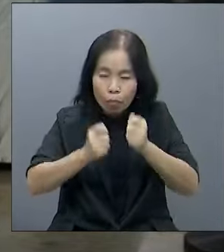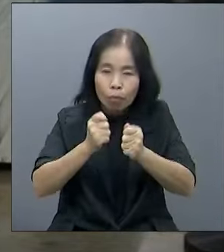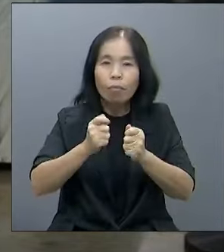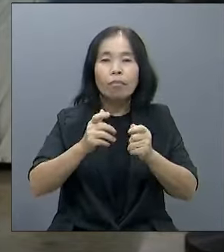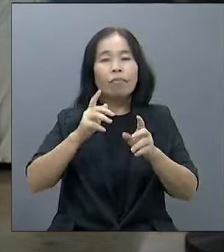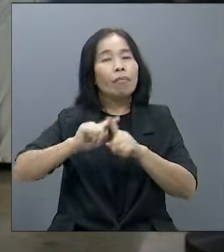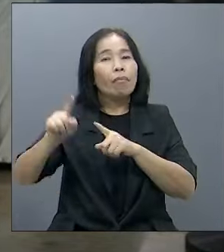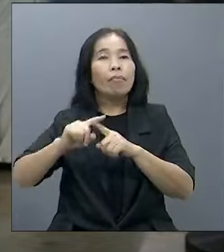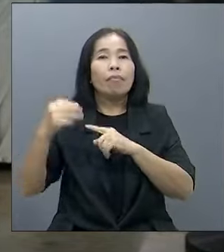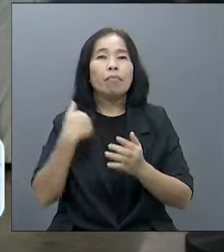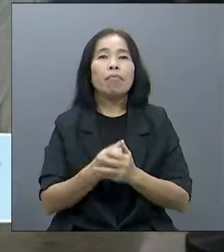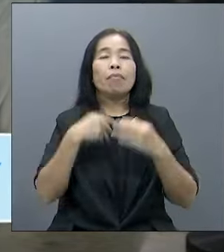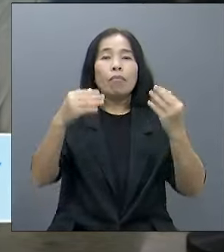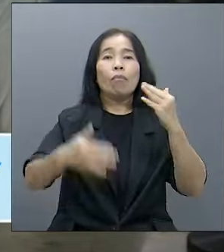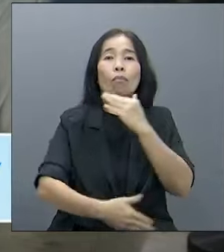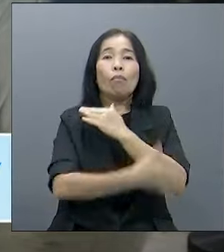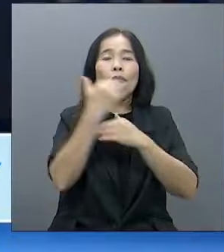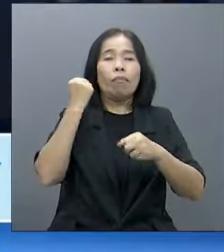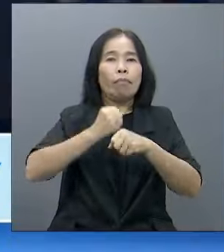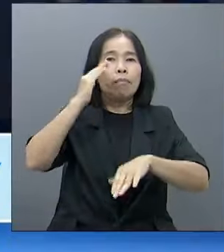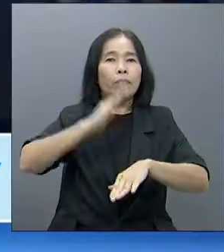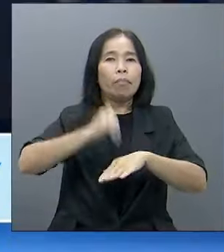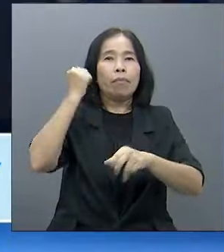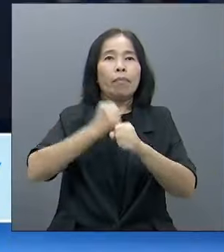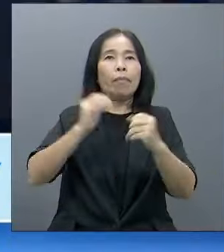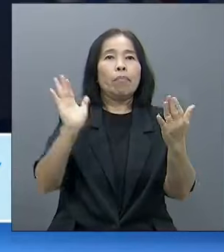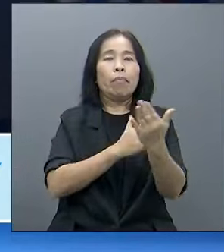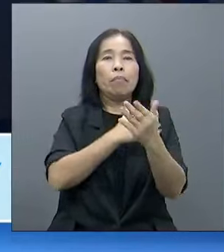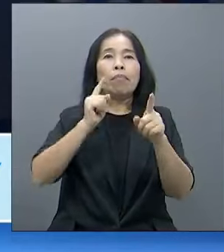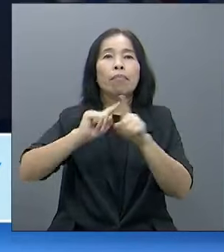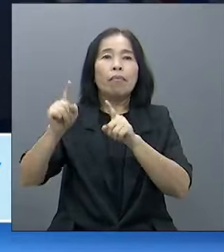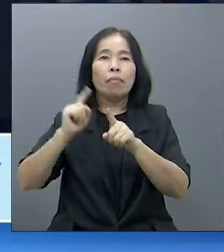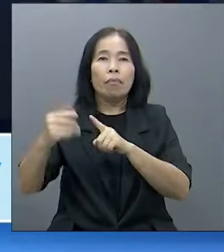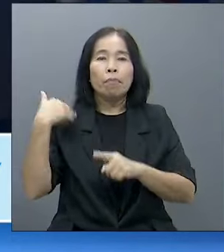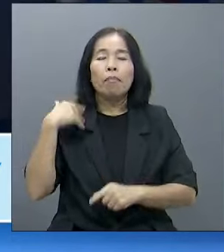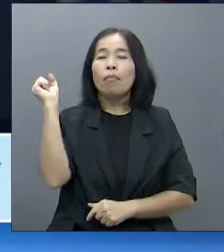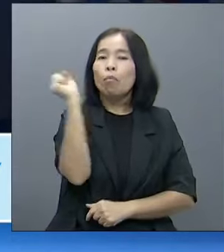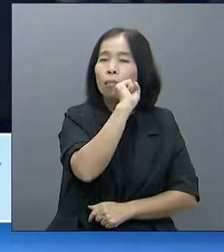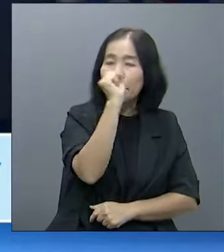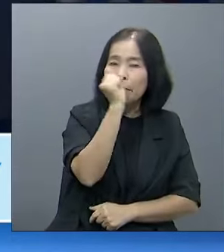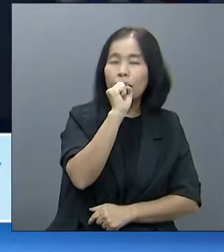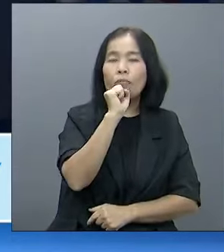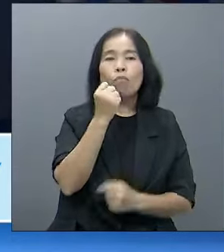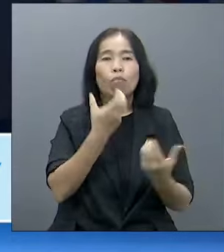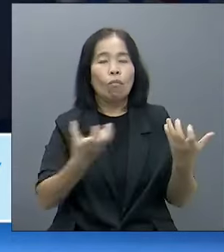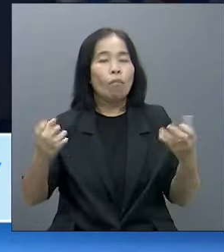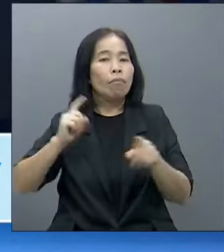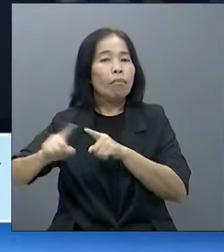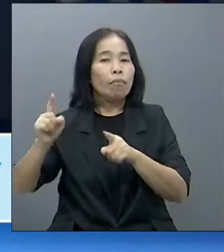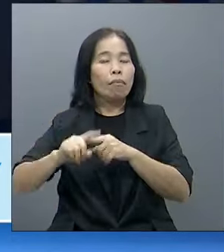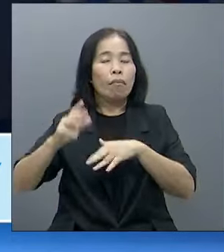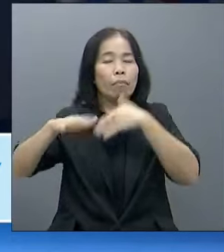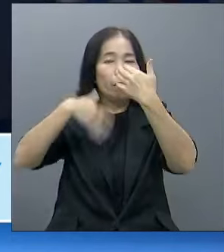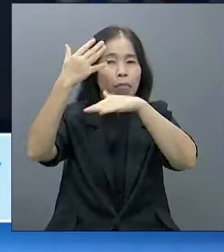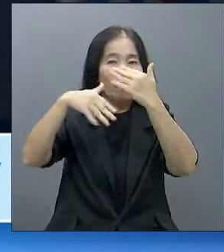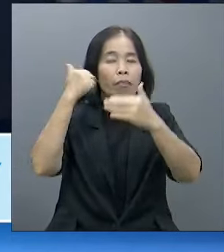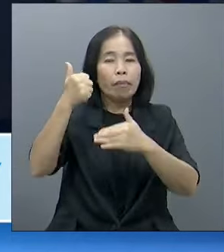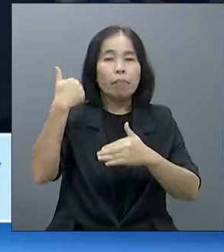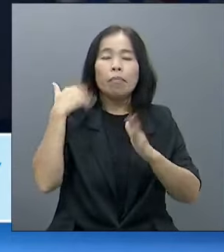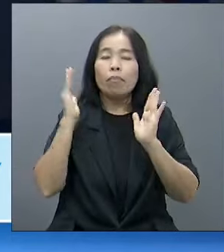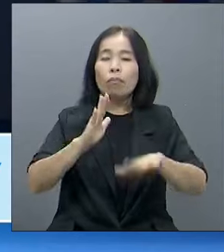ดยเปิดโอกาสให้เยาวชนได้แสดงฝีมือในการเป็นนักดนตรีรักษาบทเพลงรักษาเครื่องดนตรีในยุคสมัยที่เปลี่ยนแปลงตามแบบที่ตัวเ